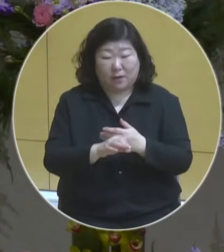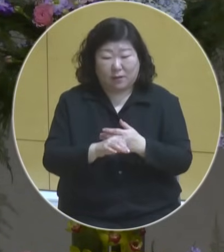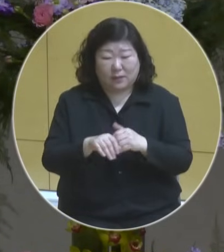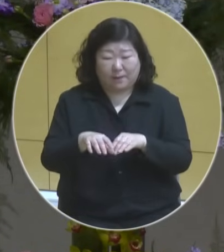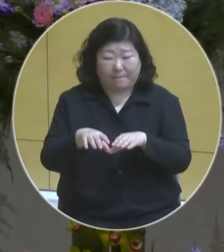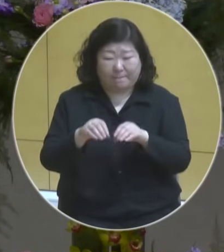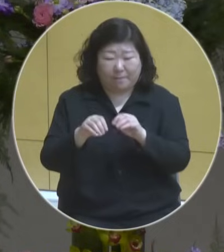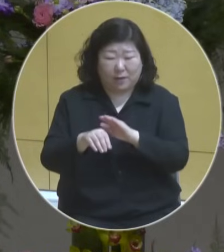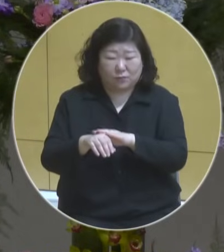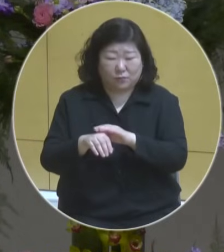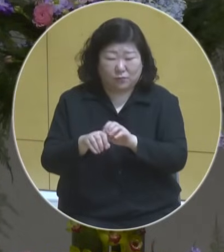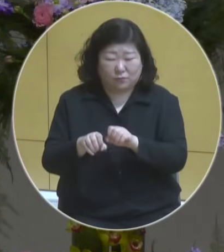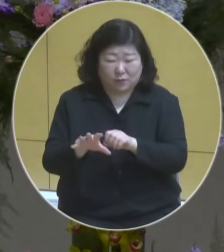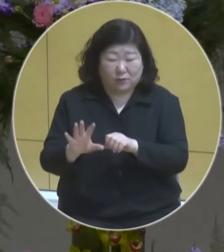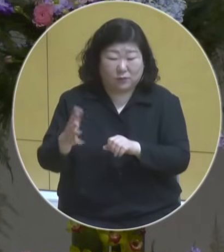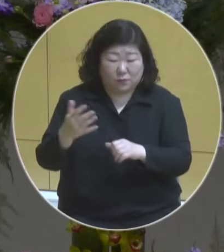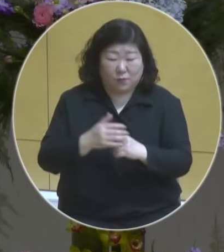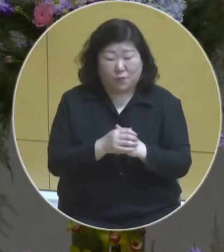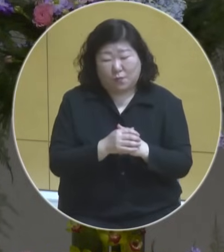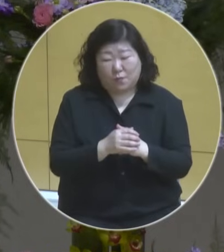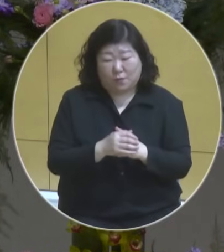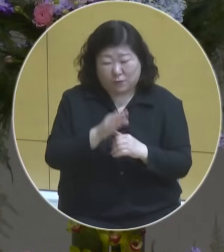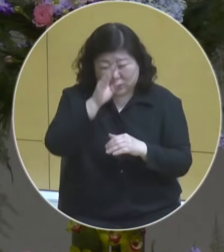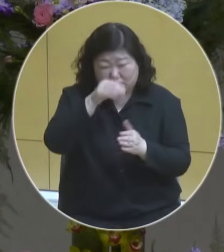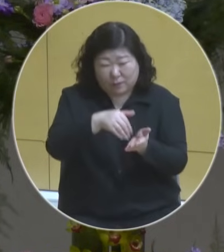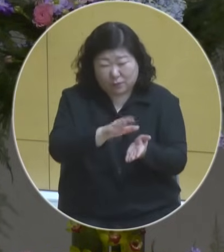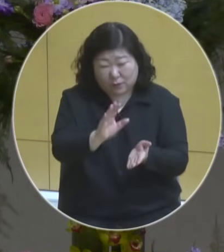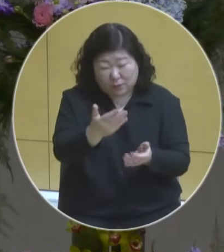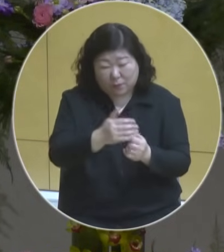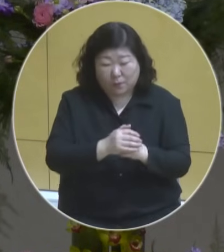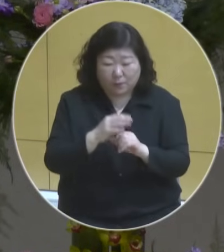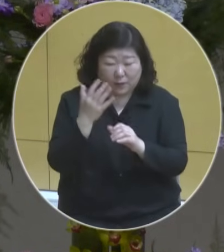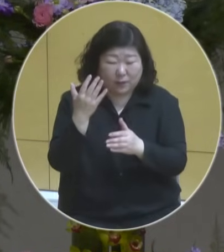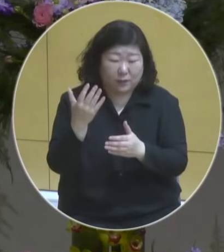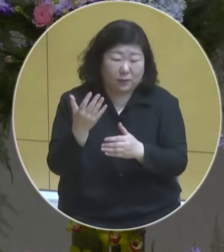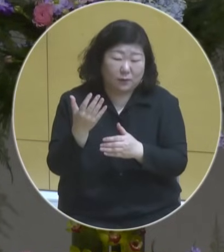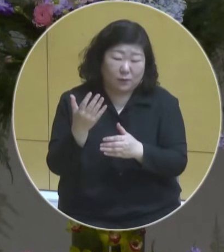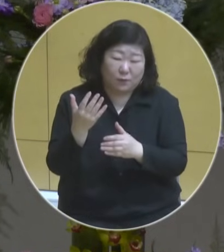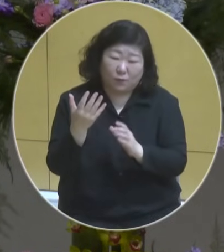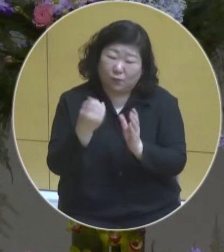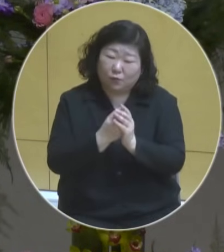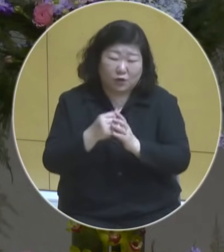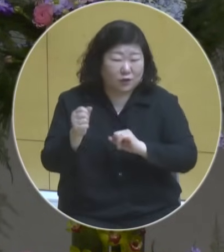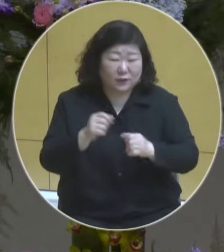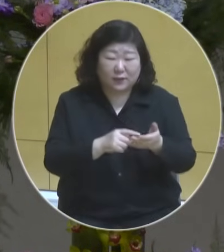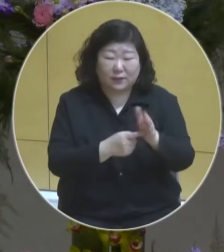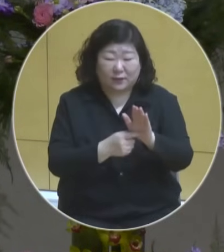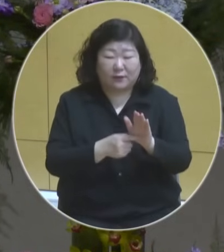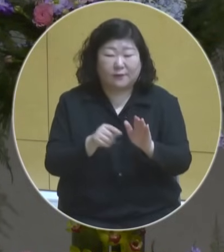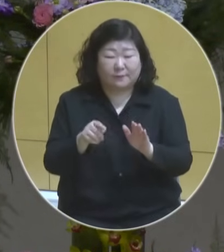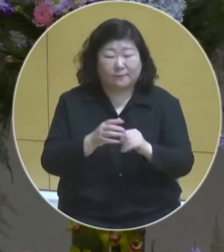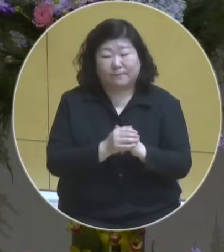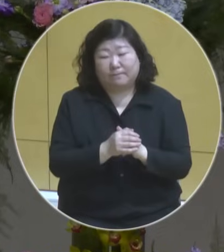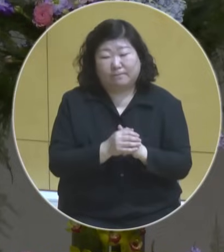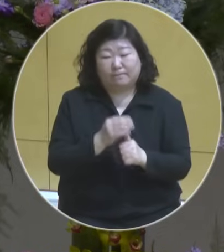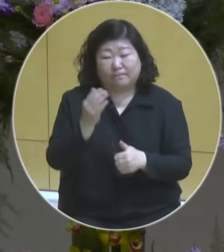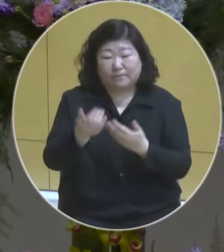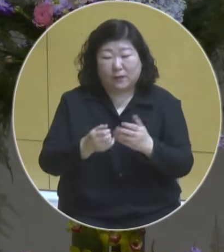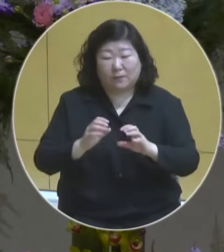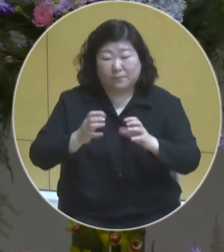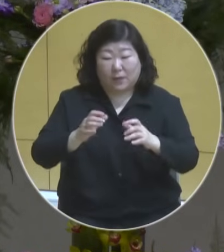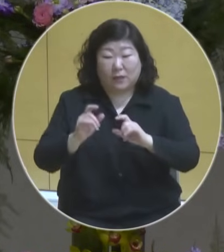쫓겨나가고 질병이 낳는 하나님의 온전한 역사가 일어나는 것을 말씀하고 있습니다 바로이 하나님 나라의